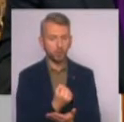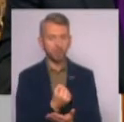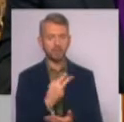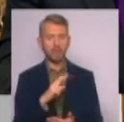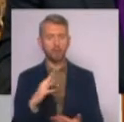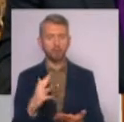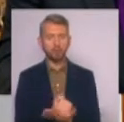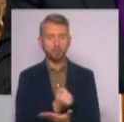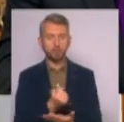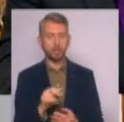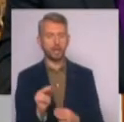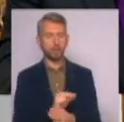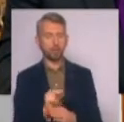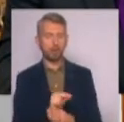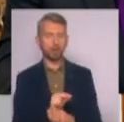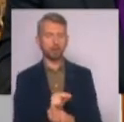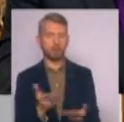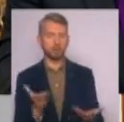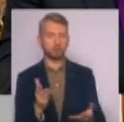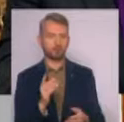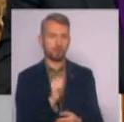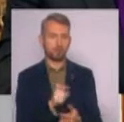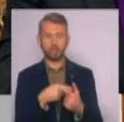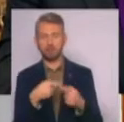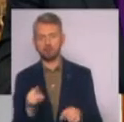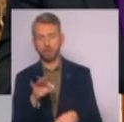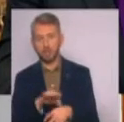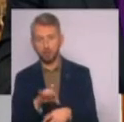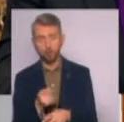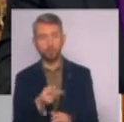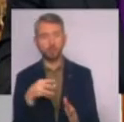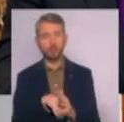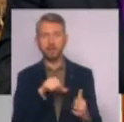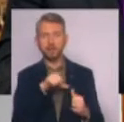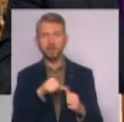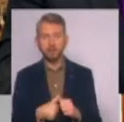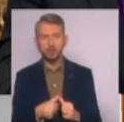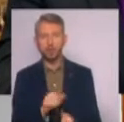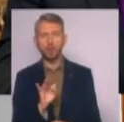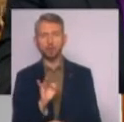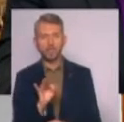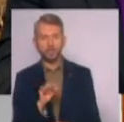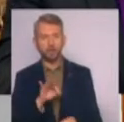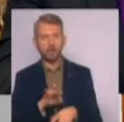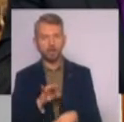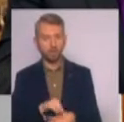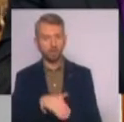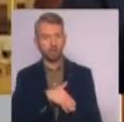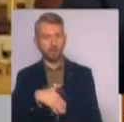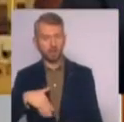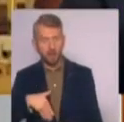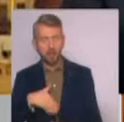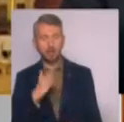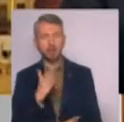для успіху лікування того чи іншого захворювання, в тому числі хронічно-обструктивного захворювання легень, в першу чергу